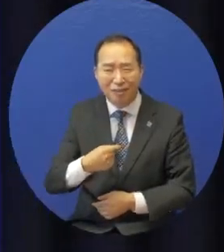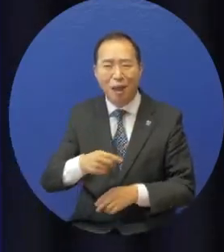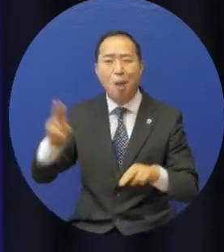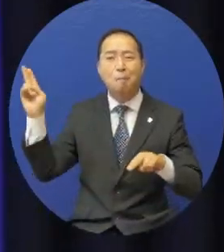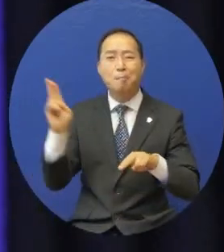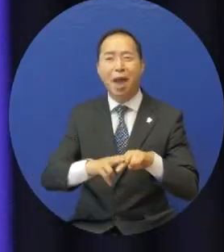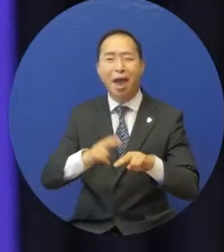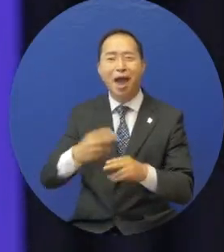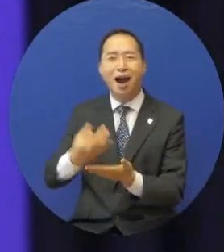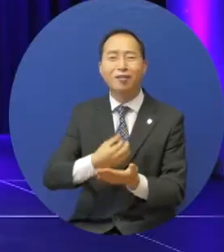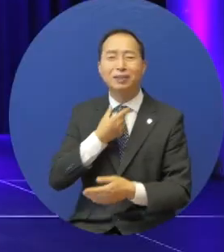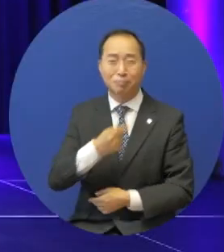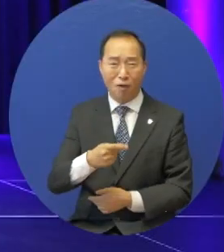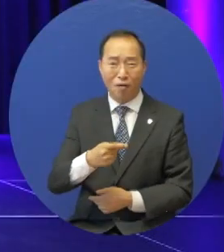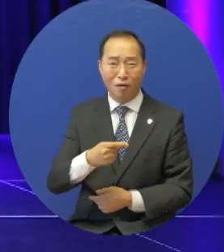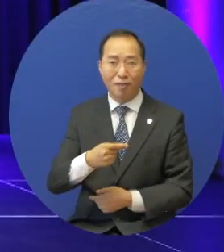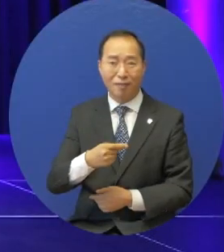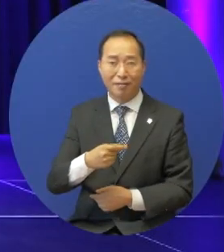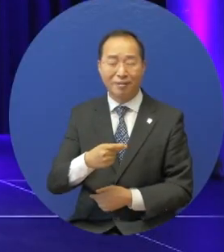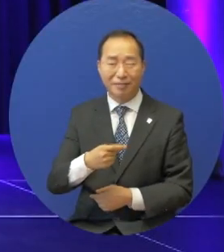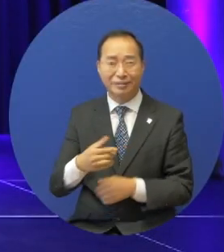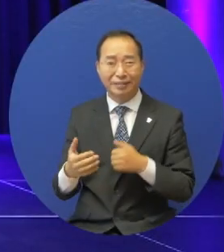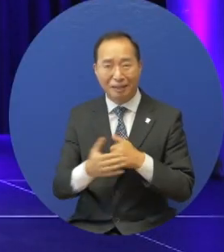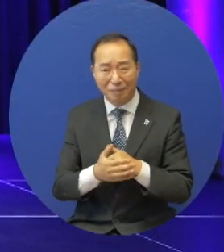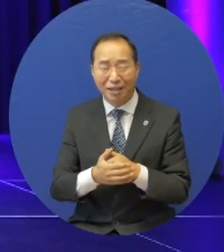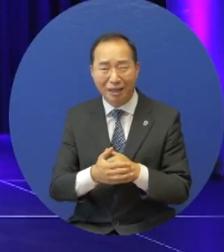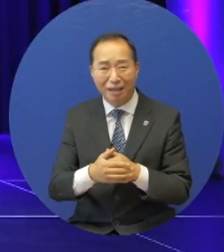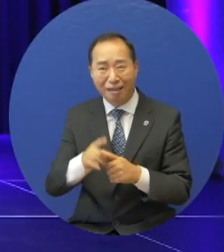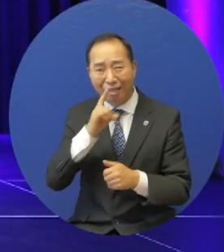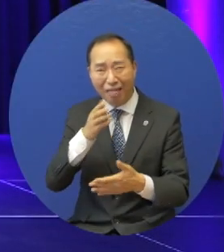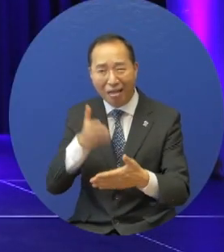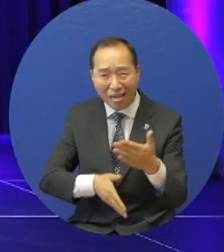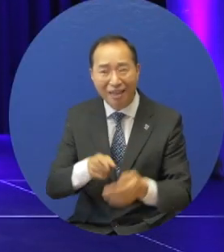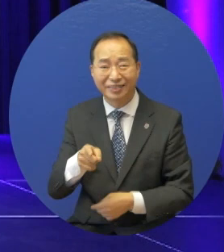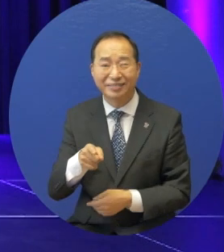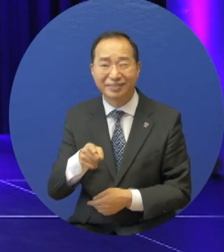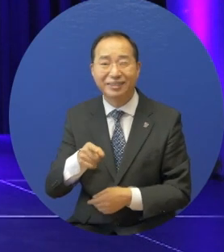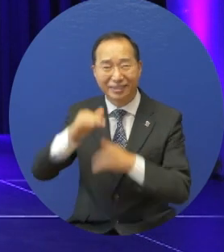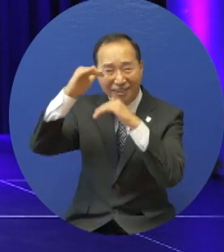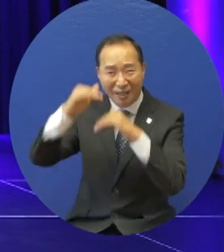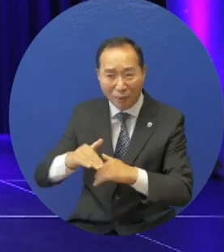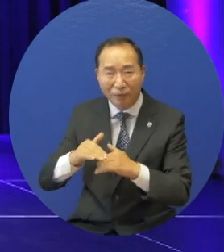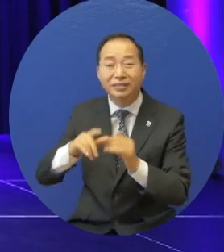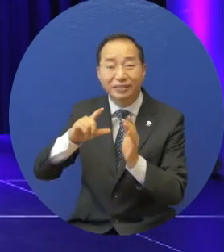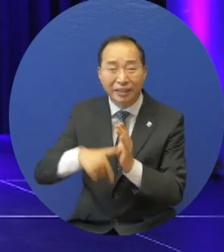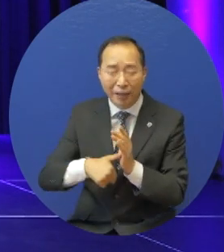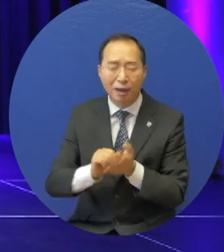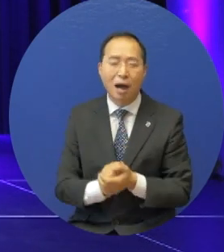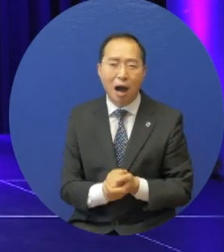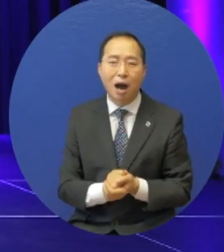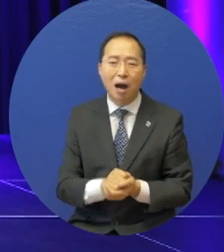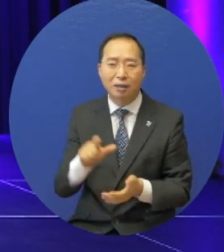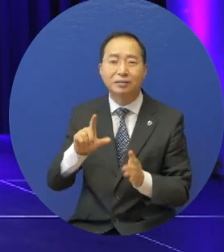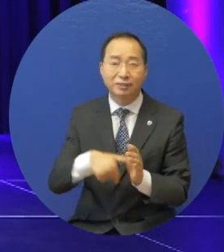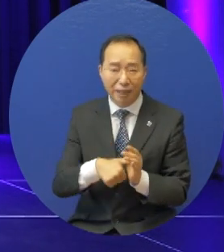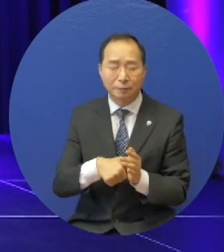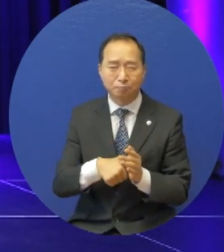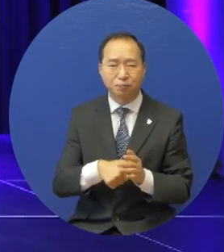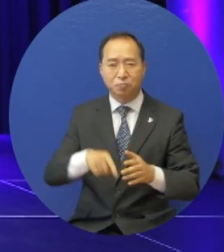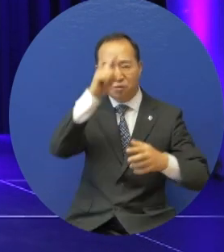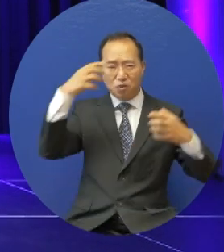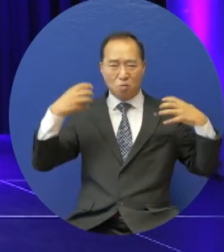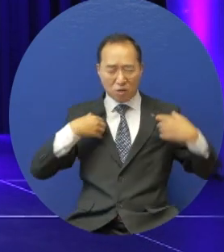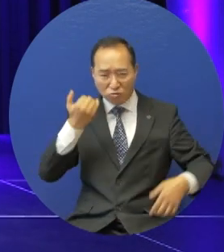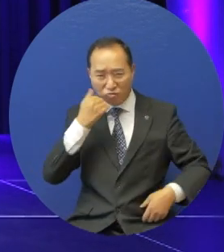그런데 그거를 못하게 되지요. 무죄로 판단이 되어버렸기 때문에 그 매맞는 알바를 못하게 됐는데 그때 아마 여러분들이